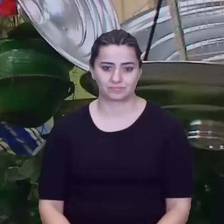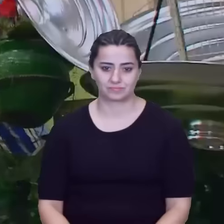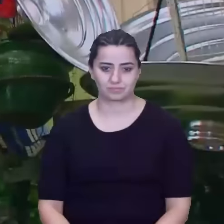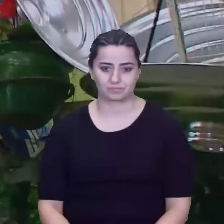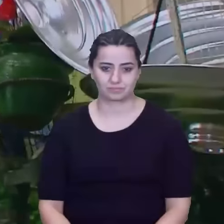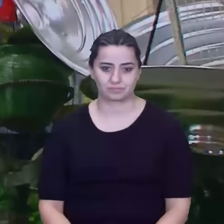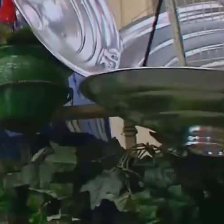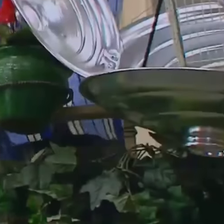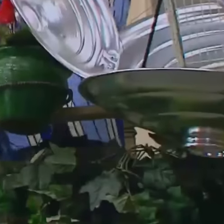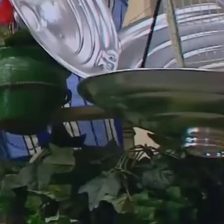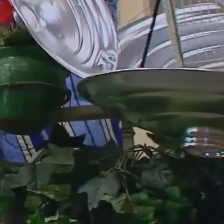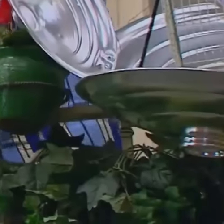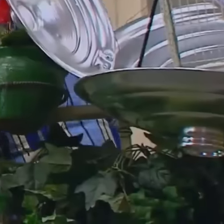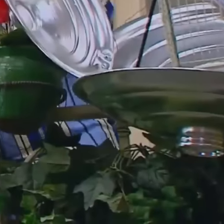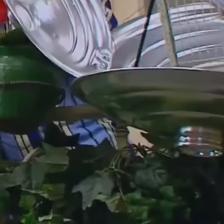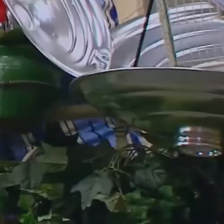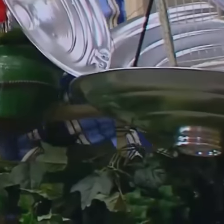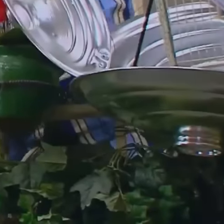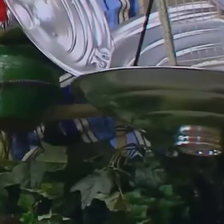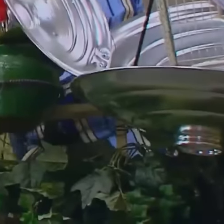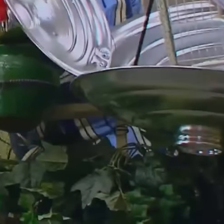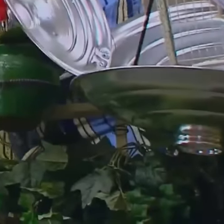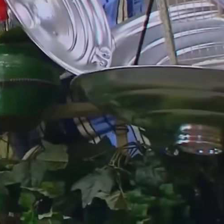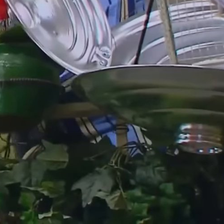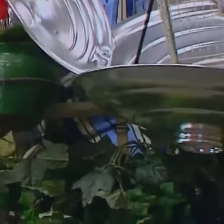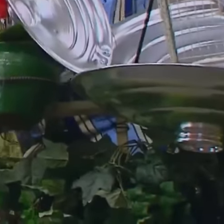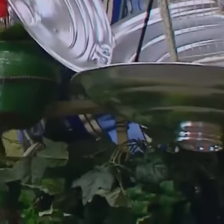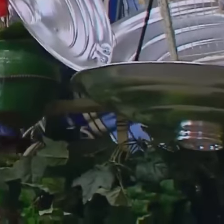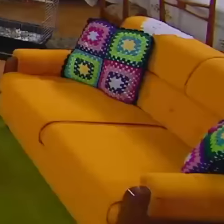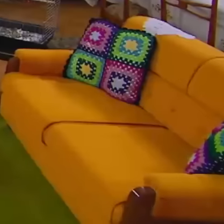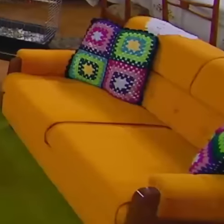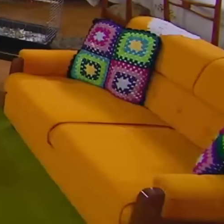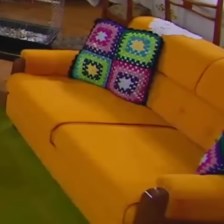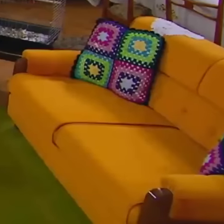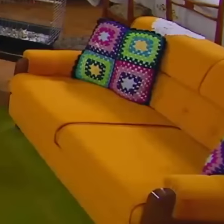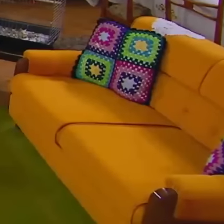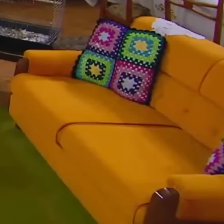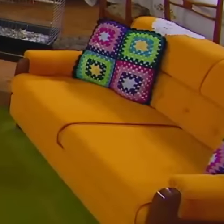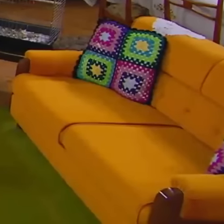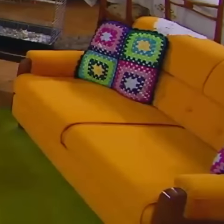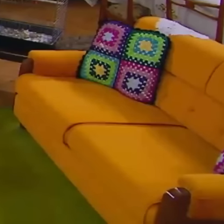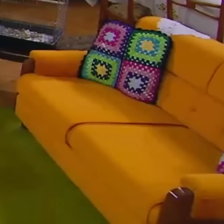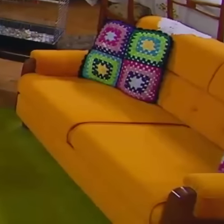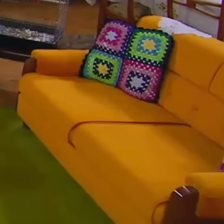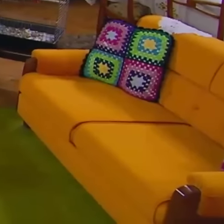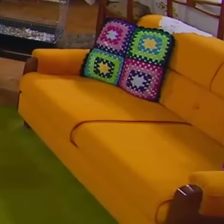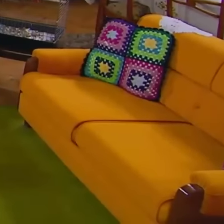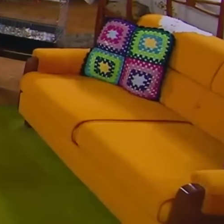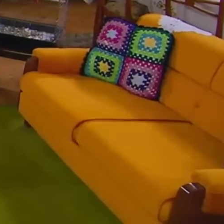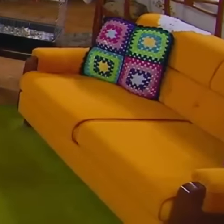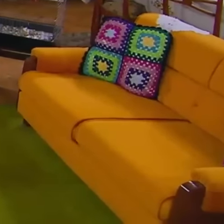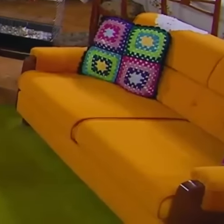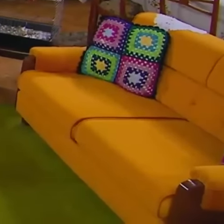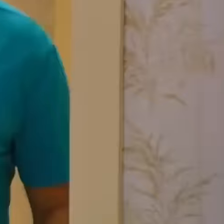Butik Fehmi'nin yanına geriledi. Seyfi sepete sıkışmış tepsiyi çıkartıyor. Özdemirlerin salonu boşalmış. Çağatay